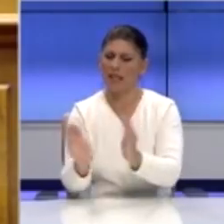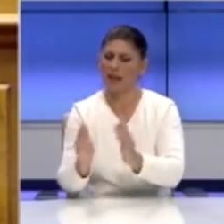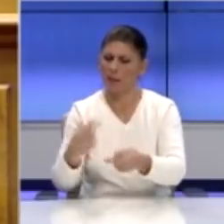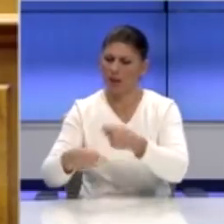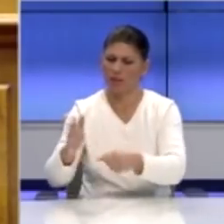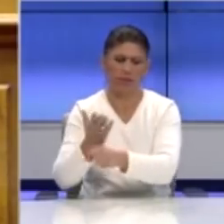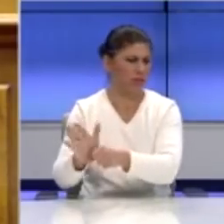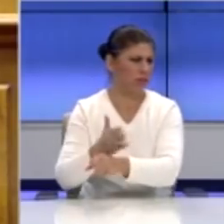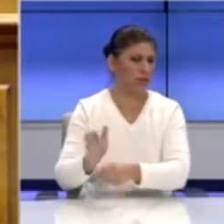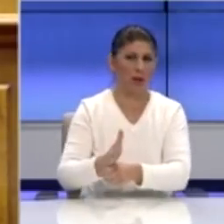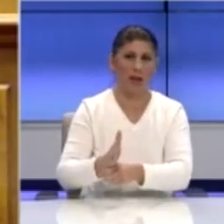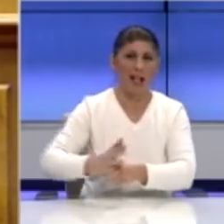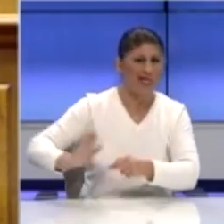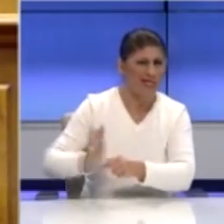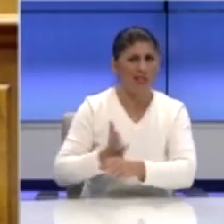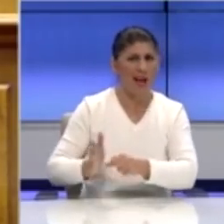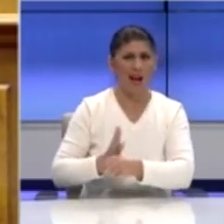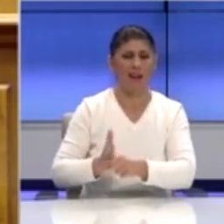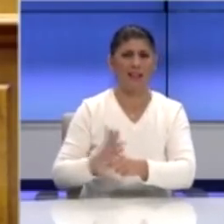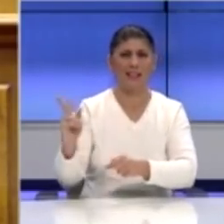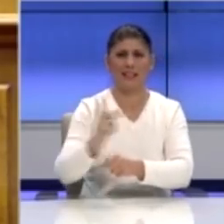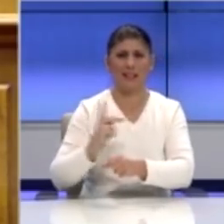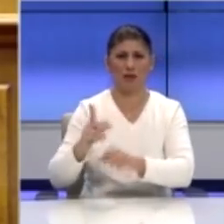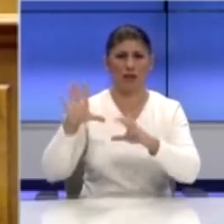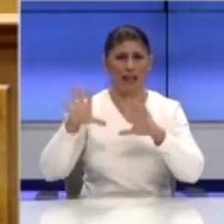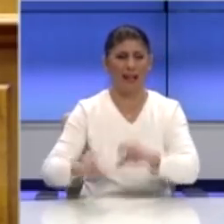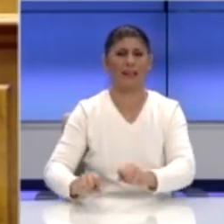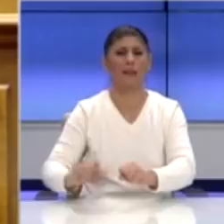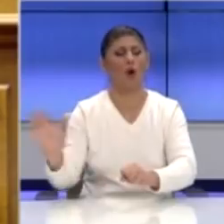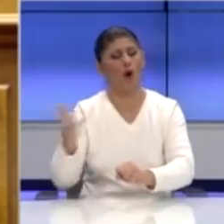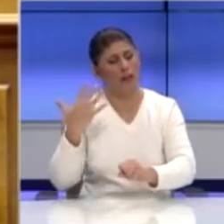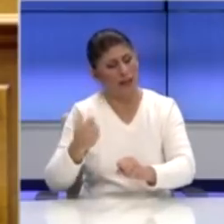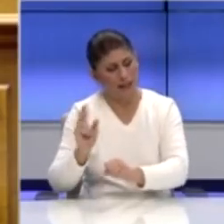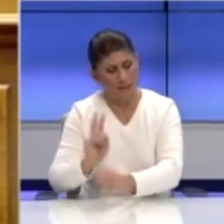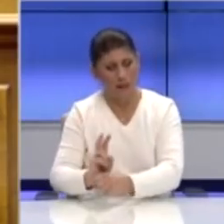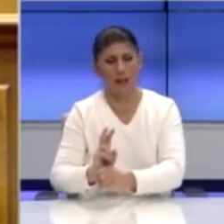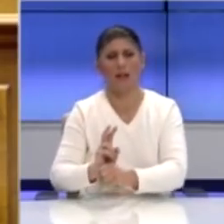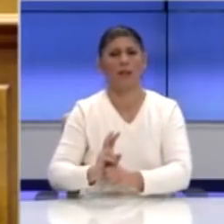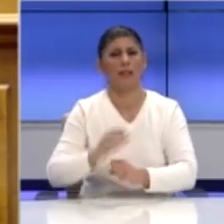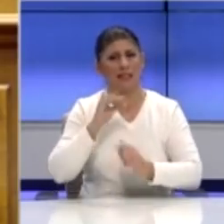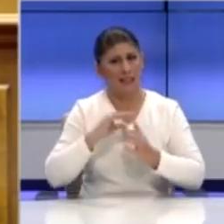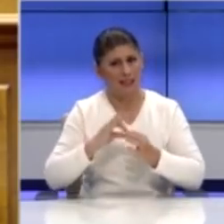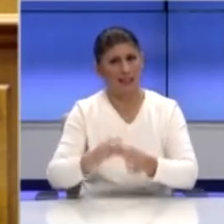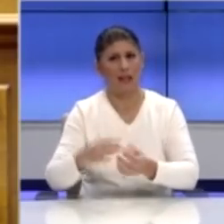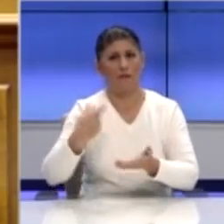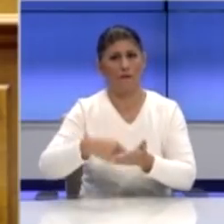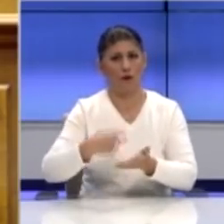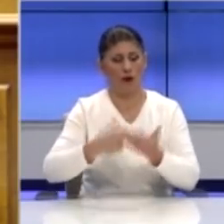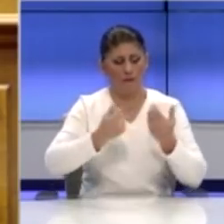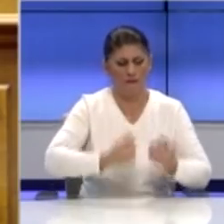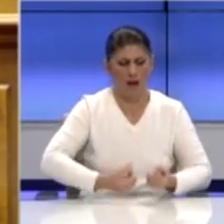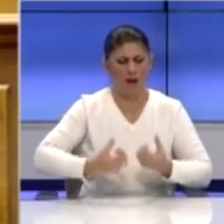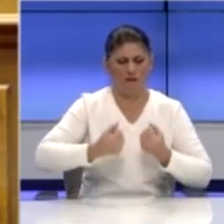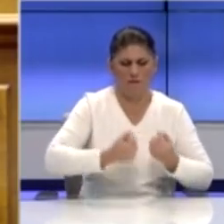επιχειρήσεων, διάλυση των όποιων κοινωνικών κατακτήσεων έχουν απομείνει, ολοένα και περισσότερα φορολογικά